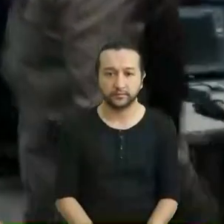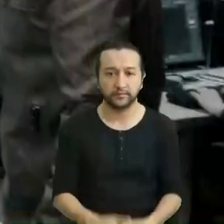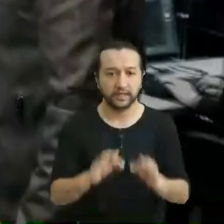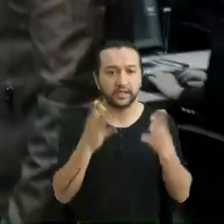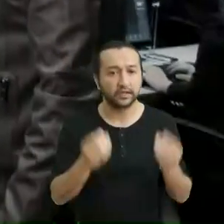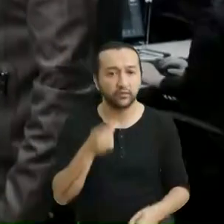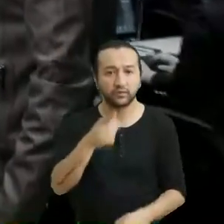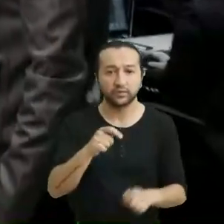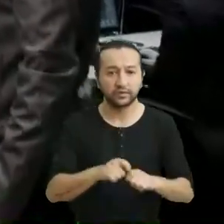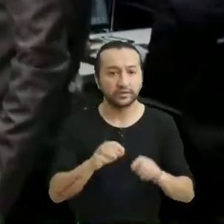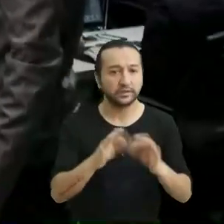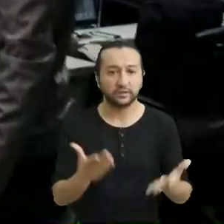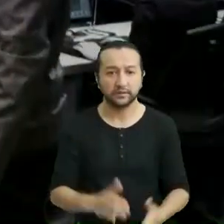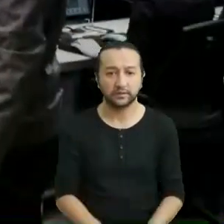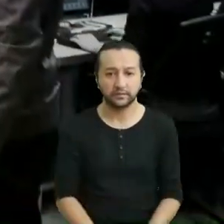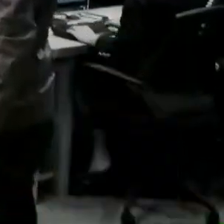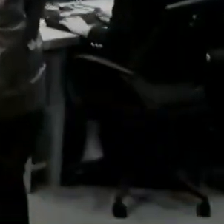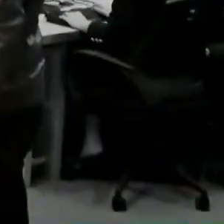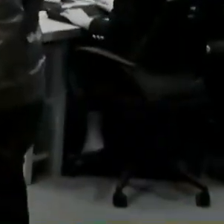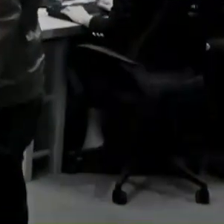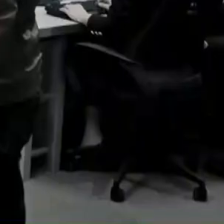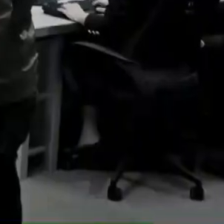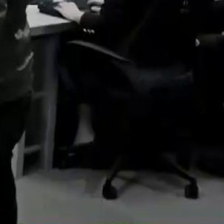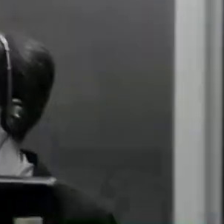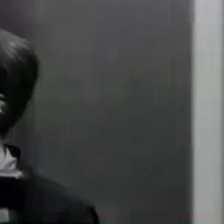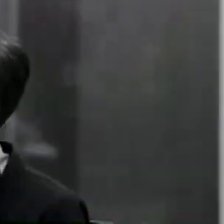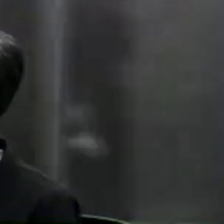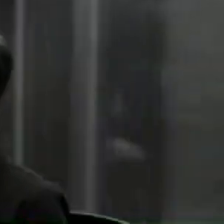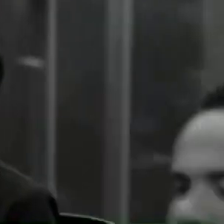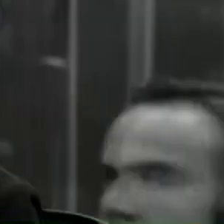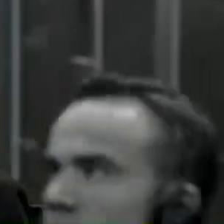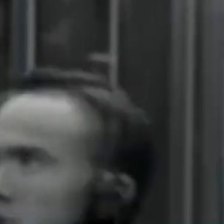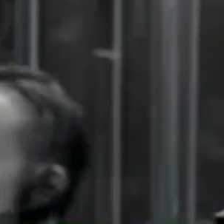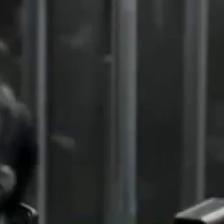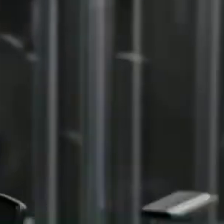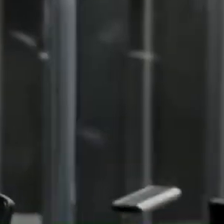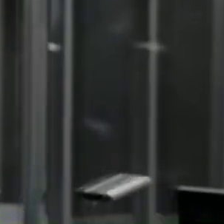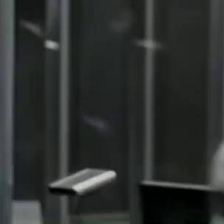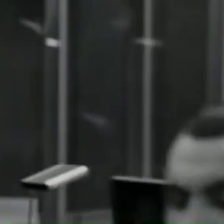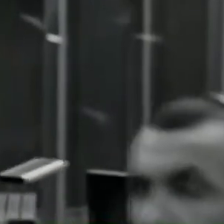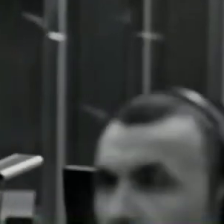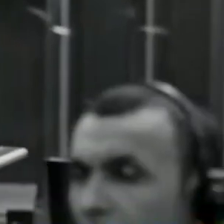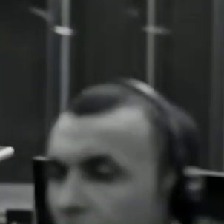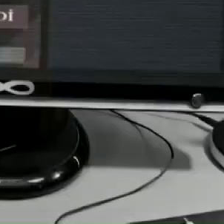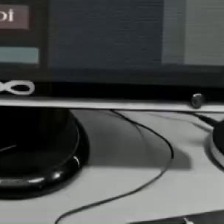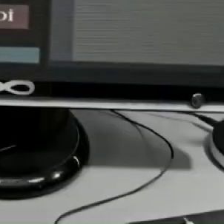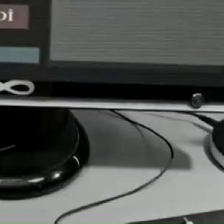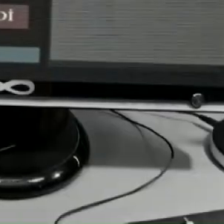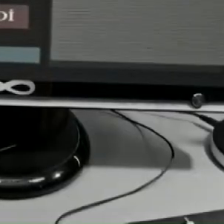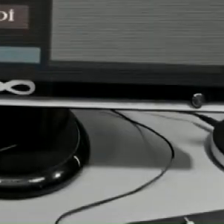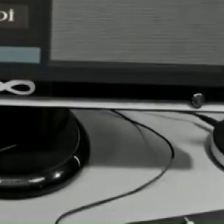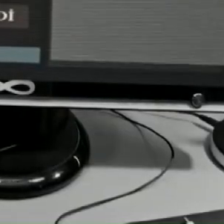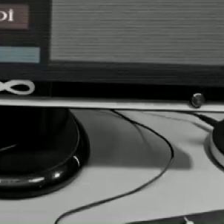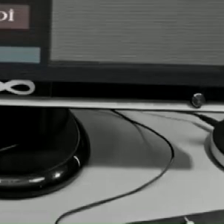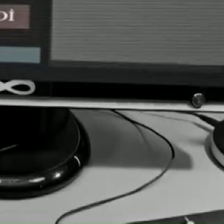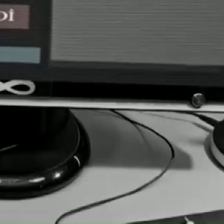Ne demek oluyor bu? Asaf'ın vesikalık fotoğrafı üzerinde erişim engellendi yazısı belirdi. Suç dosyalarına ulaşım da